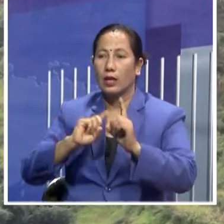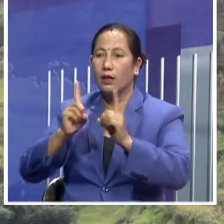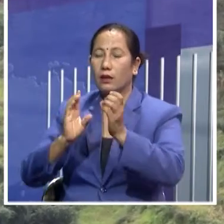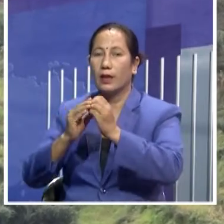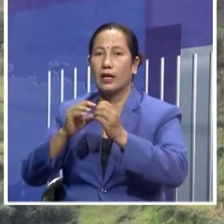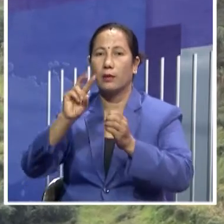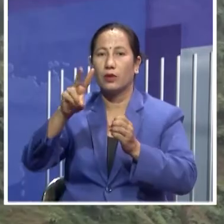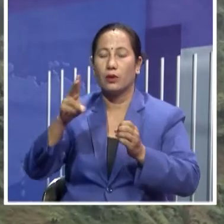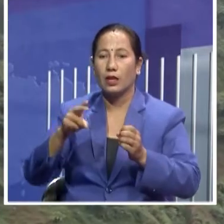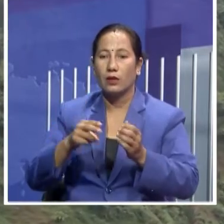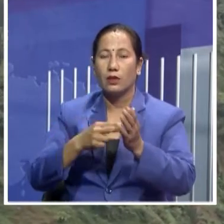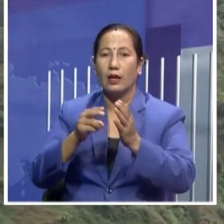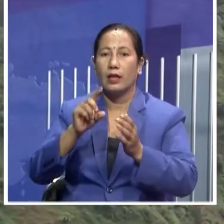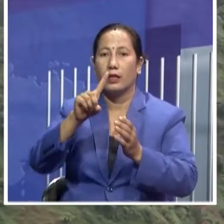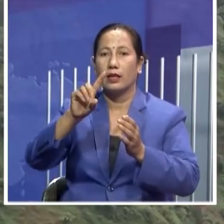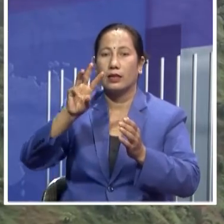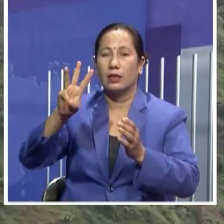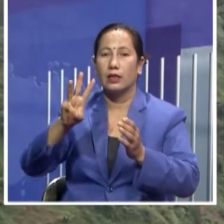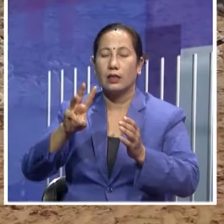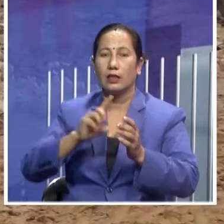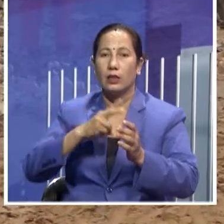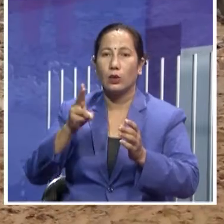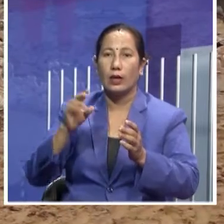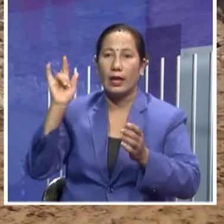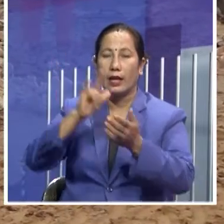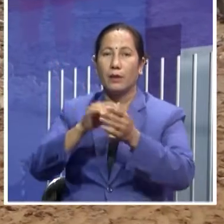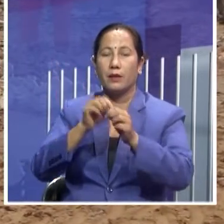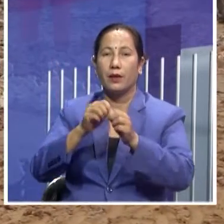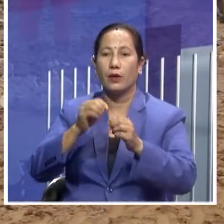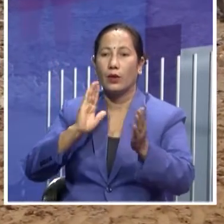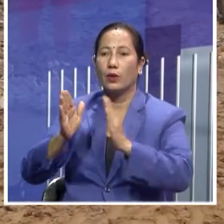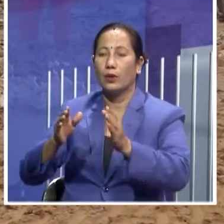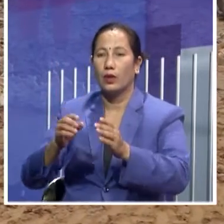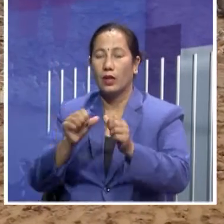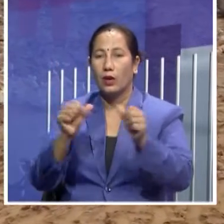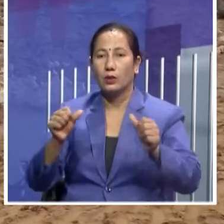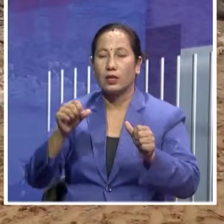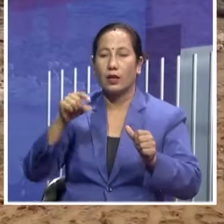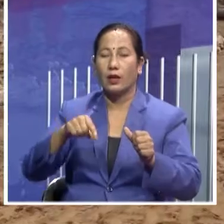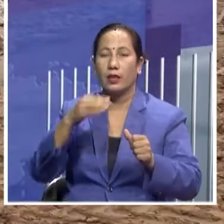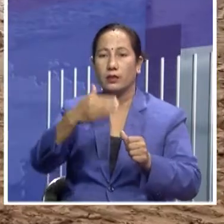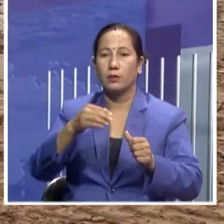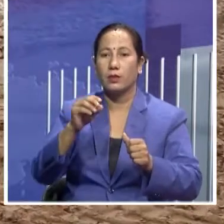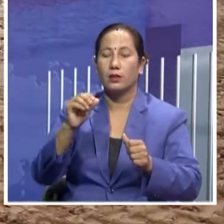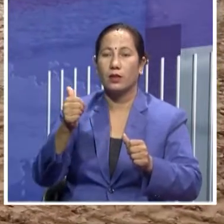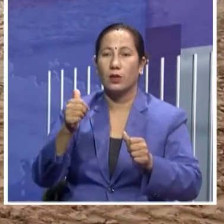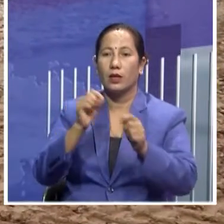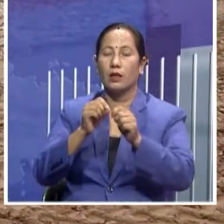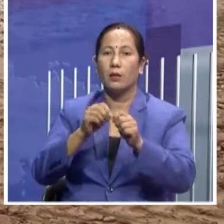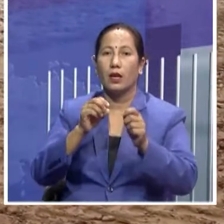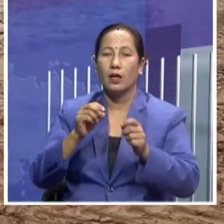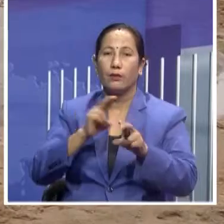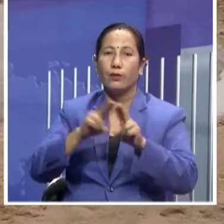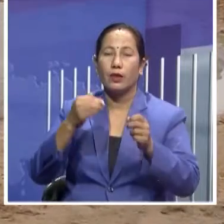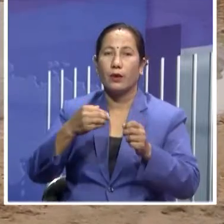नगरपालिकामा 2 दरले 13 हेलिप्याड निर्माण गर्ने योजना अनुसार हालसम्म 6 निर्माण सम्पन्न भएको छ। नेपाली